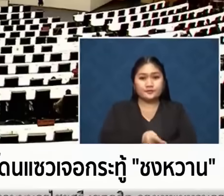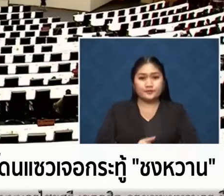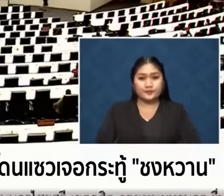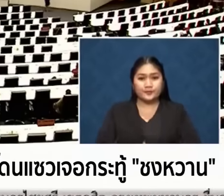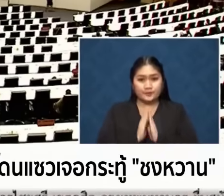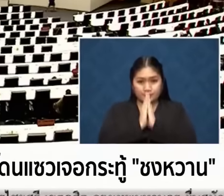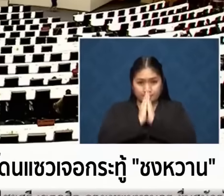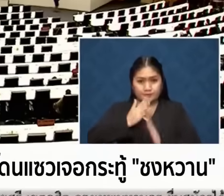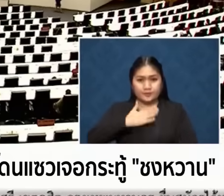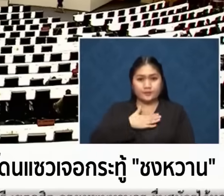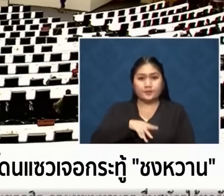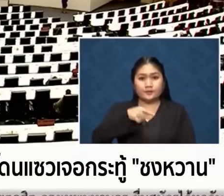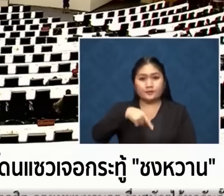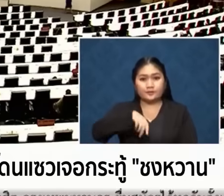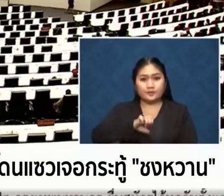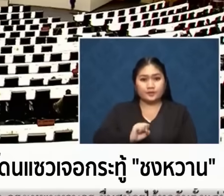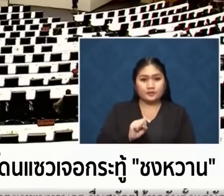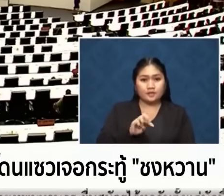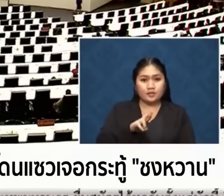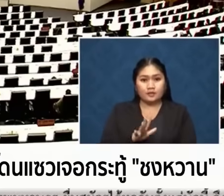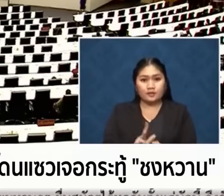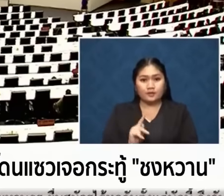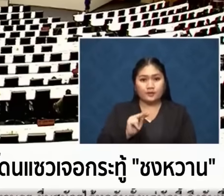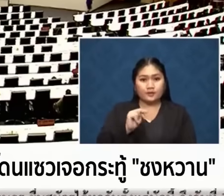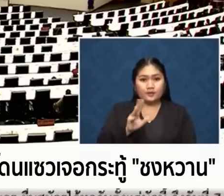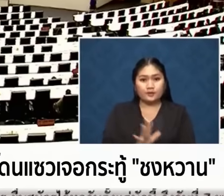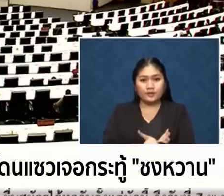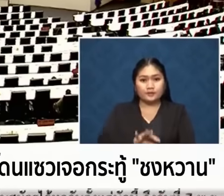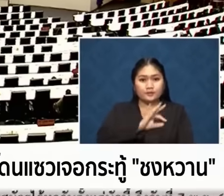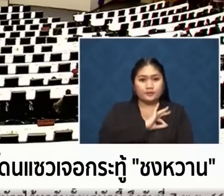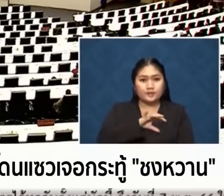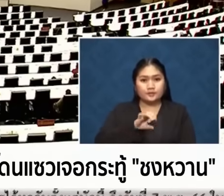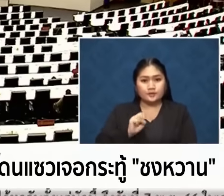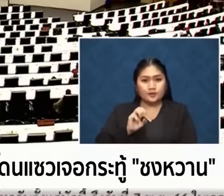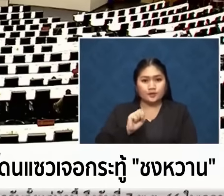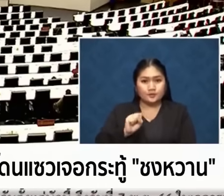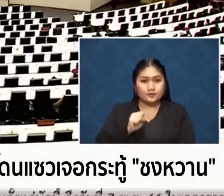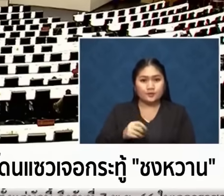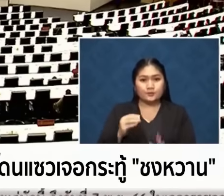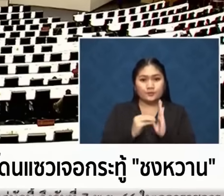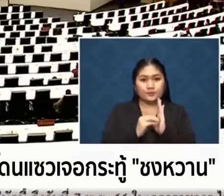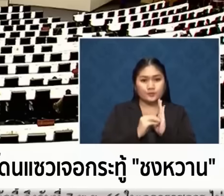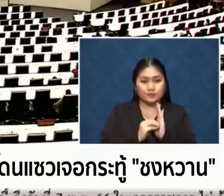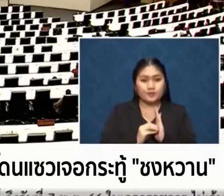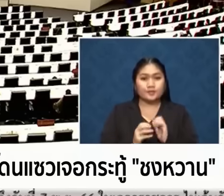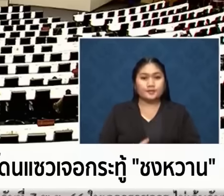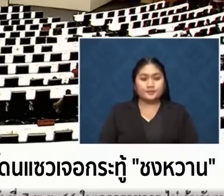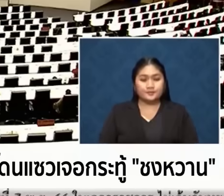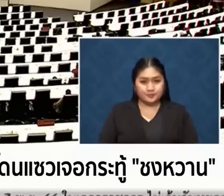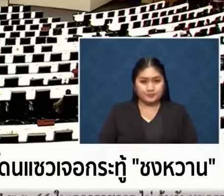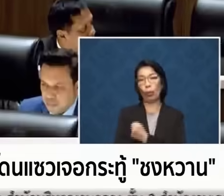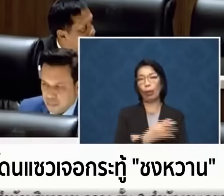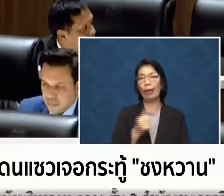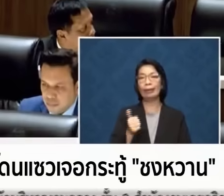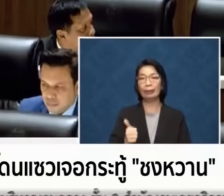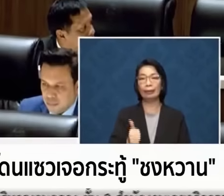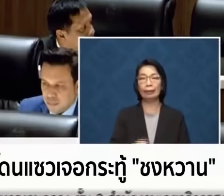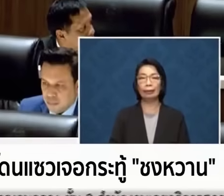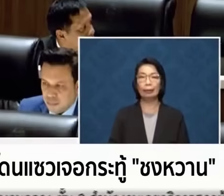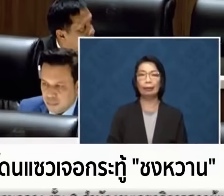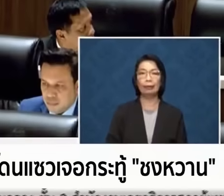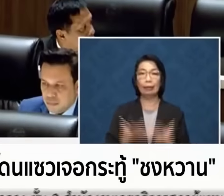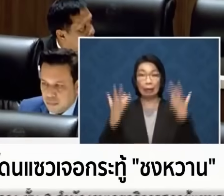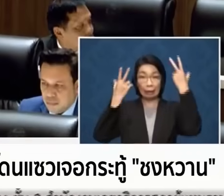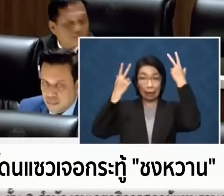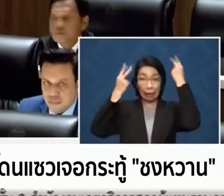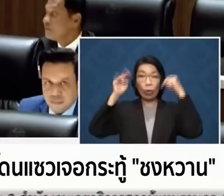ปัญหาผ่านศูนย์ต่อต้านอาชญกรรมออนไลน์เพื่อเป็นช่องทางรับเรื่องนะครับแล้วก็ให้เกิดความร่วมมืออย่างครบวงจรเอา